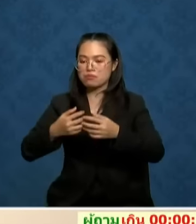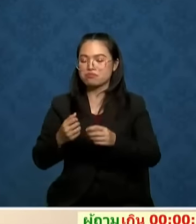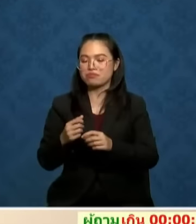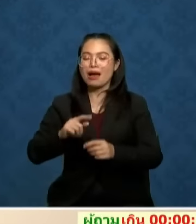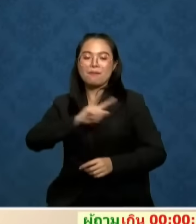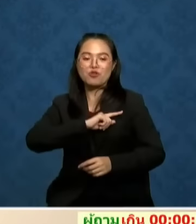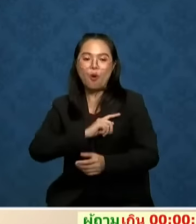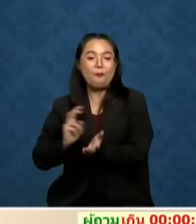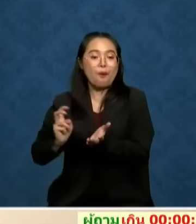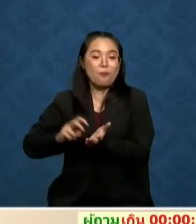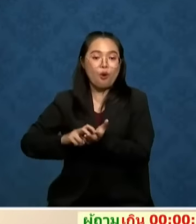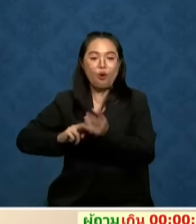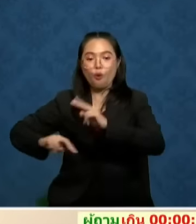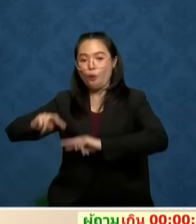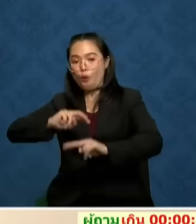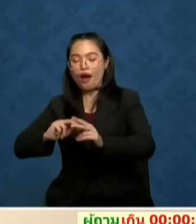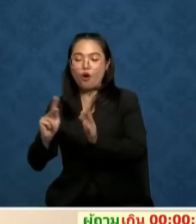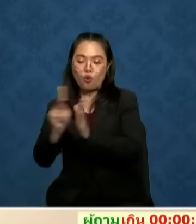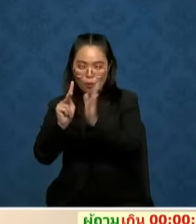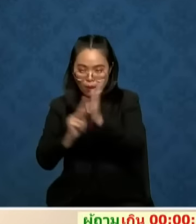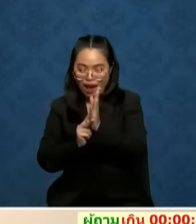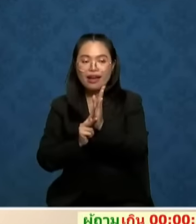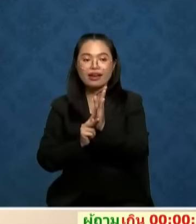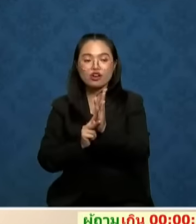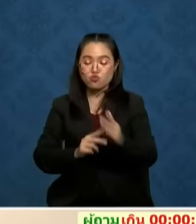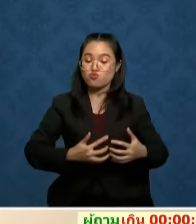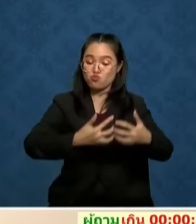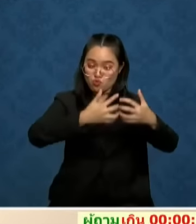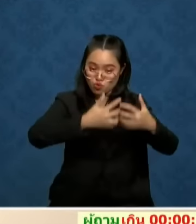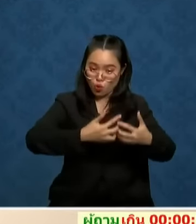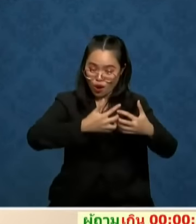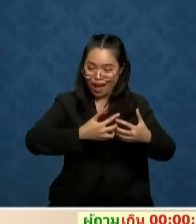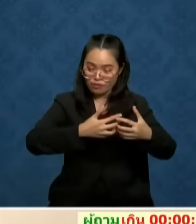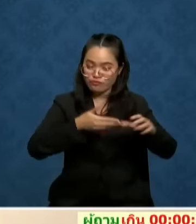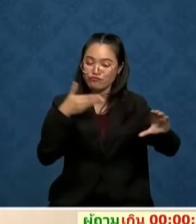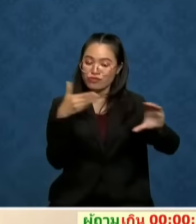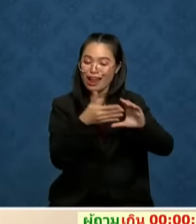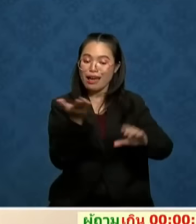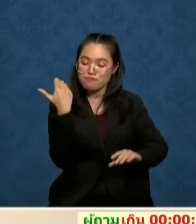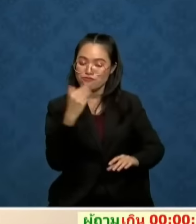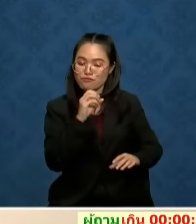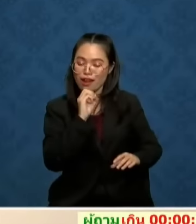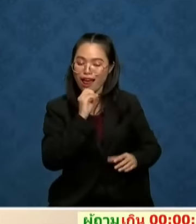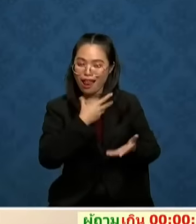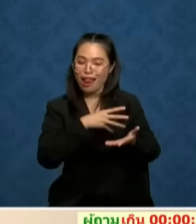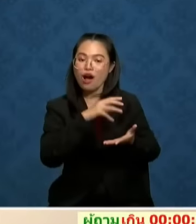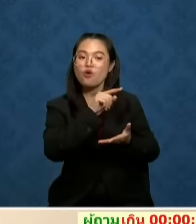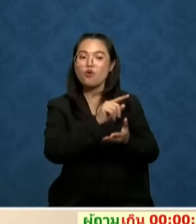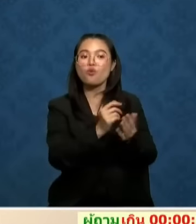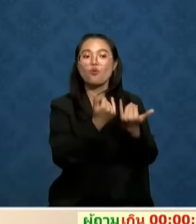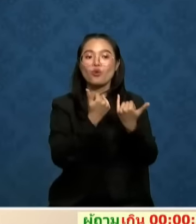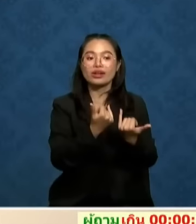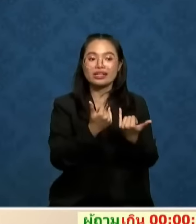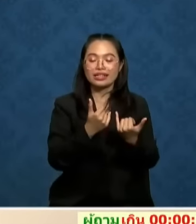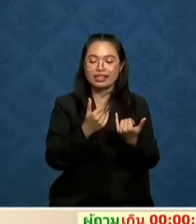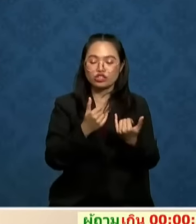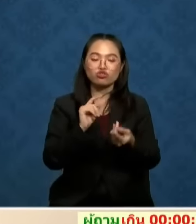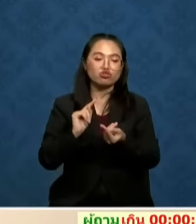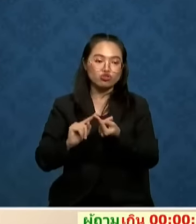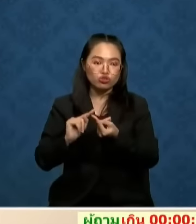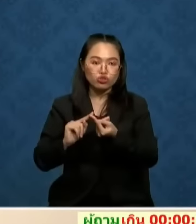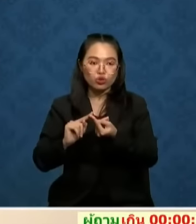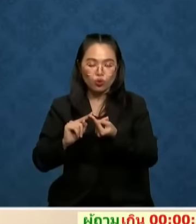ควบคุมกฎหมายเรื่องของการบังคับใช้โรงงานที่ท่านพูดเมื่อสักครู่นะคะที่เกิดเหตุเครนถล่มเนี่ยวันนี้เนี่ยทางอุตสาหกรรมจังหวัดเองและท